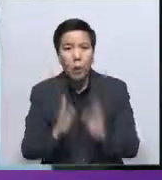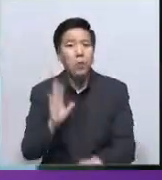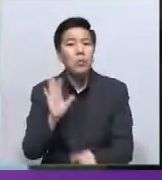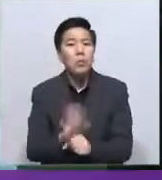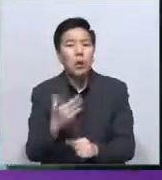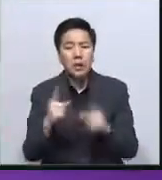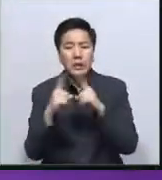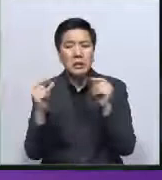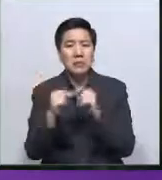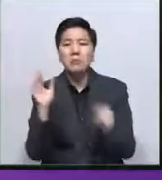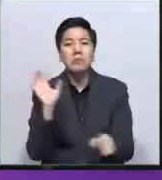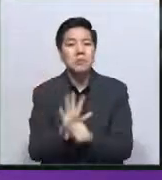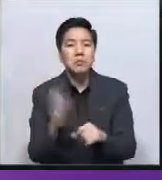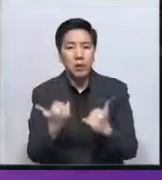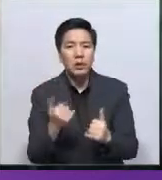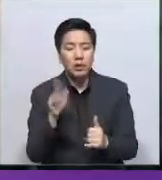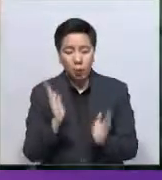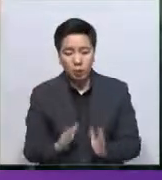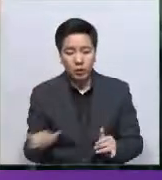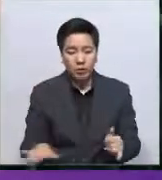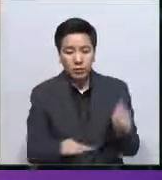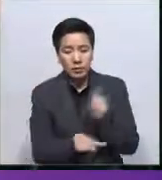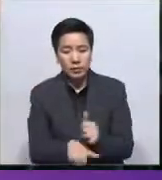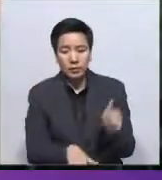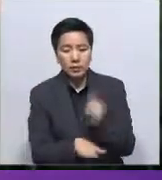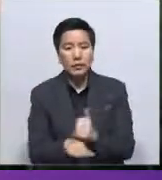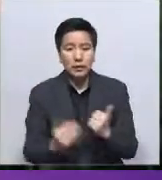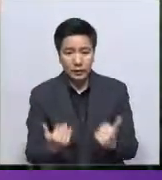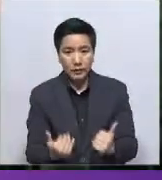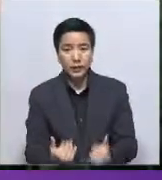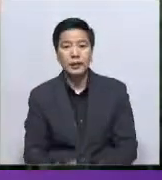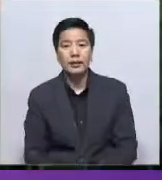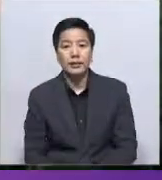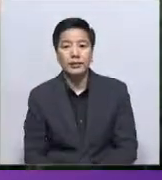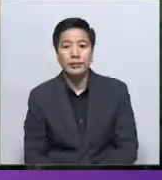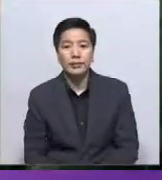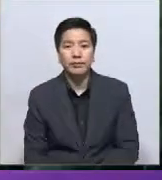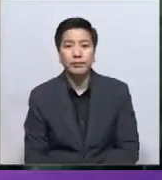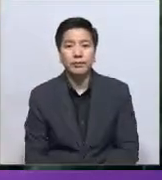งเกิดปัญหารถแท็กซี่ไม่เพียงพอที่จะสามารถระบายผู้โดยสารได้ค่ะ